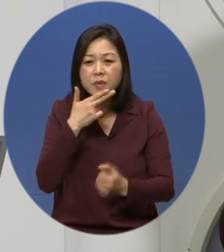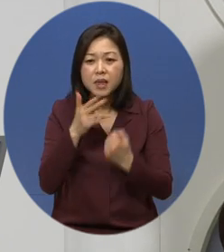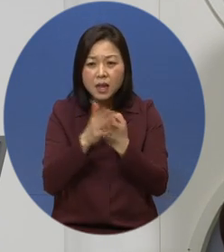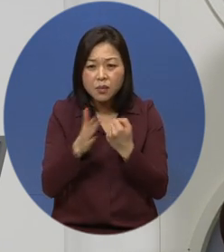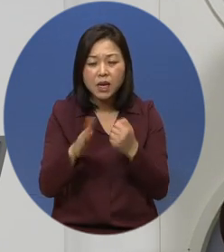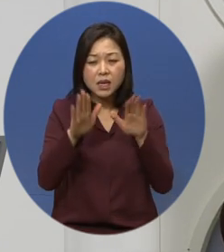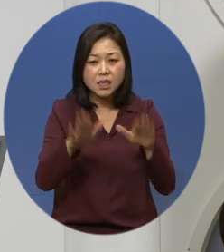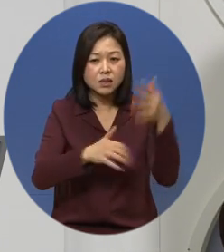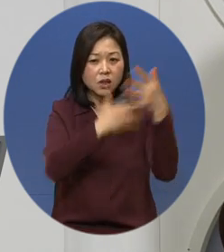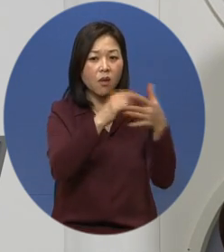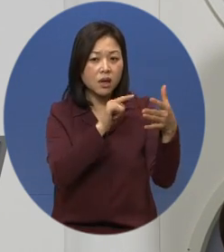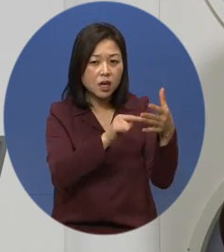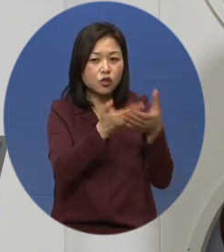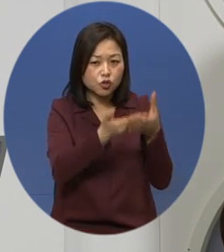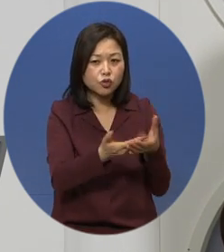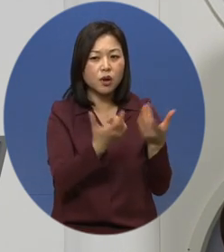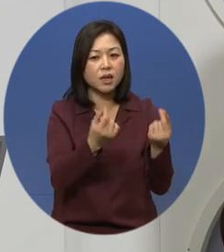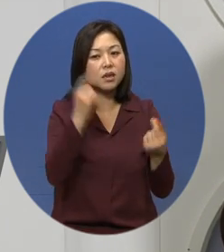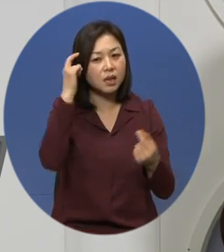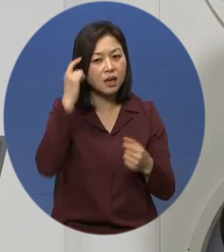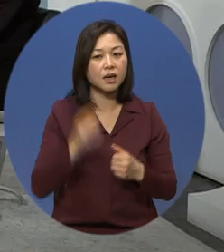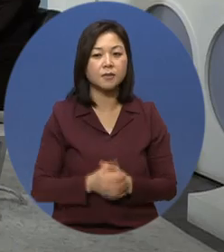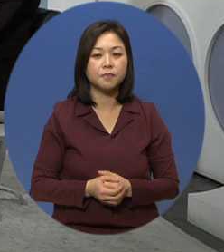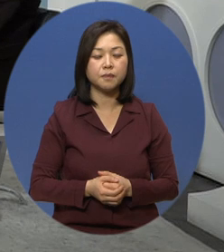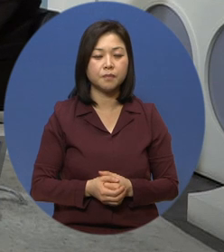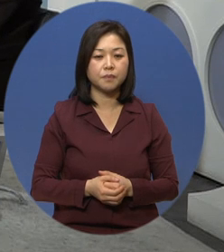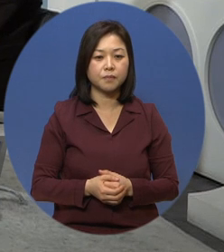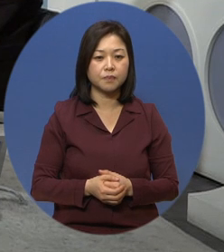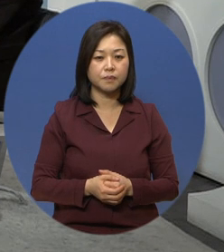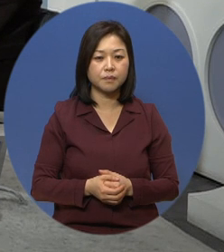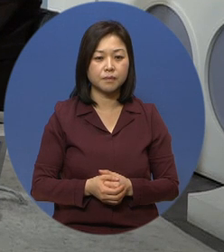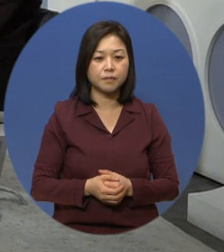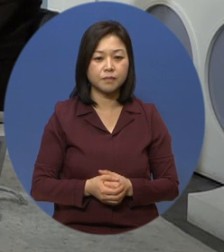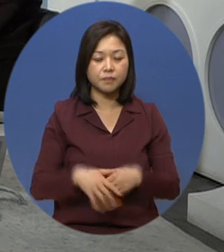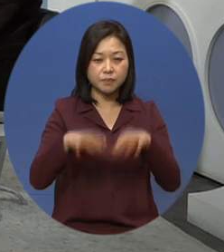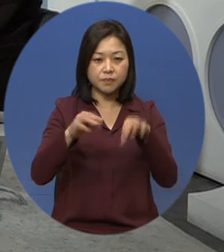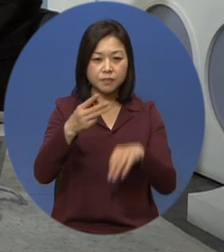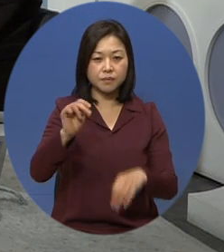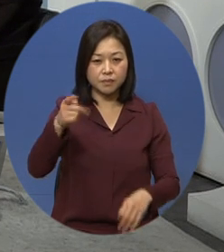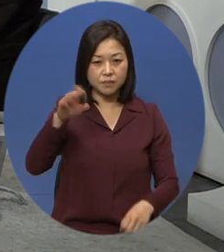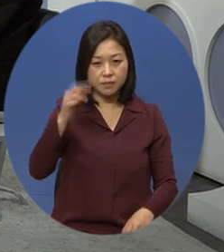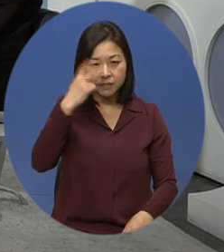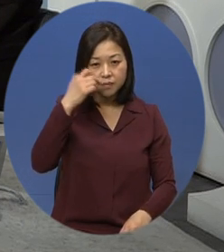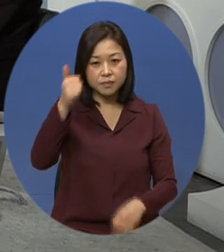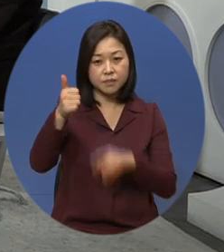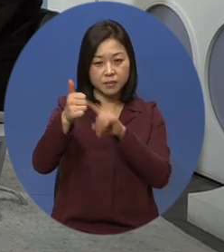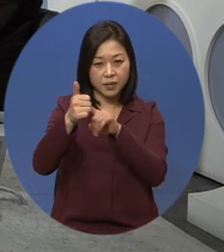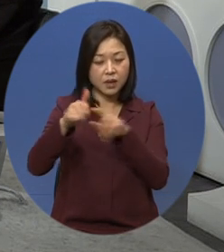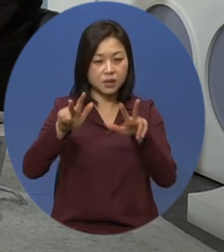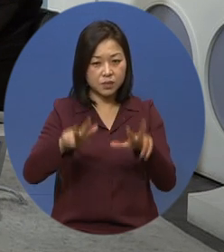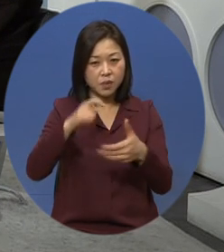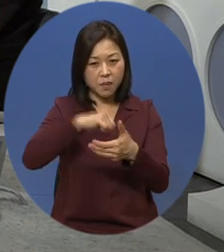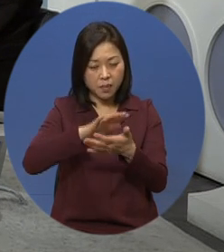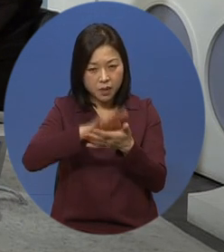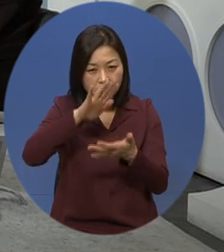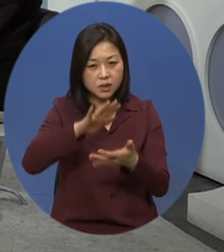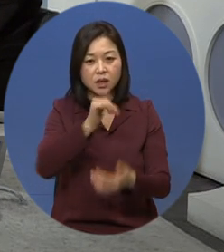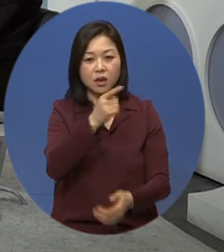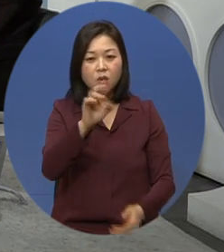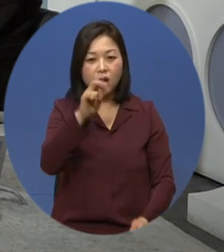영화가 더 중요하다고 생각합니다 예 김태용 감독은 지금도 열정적으로